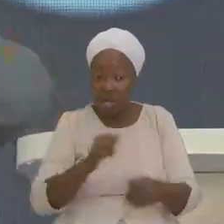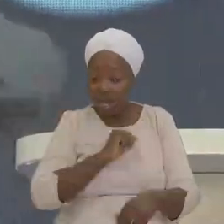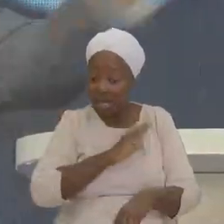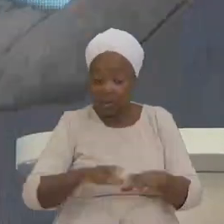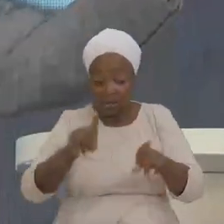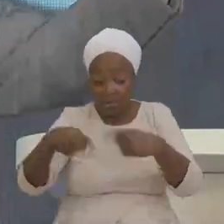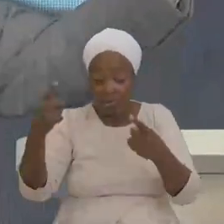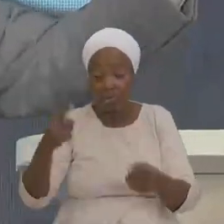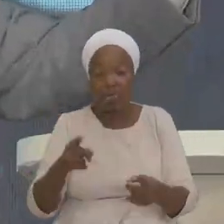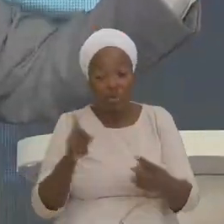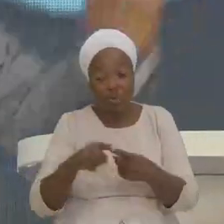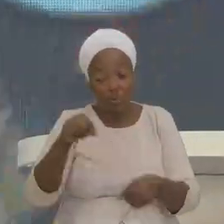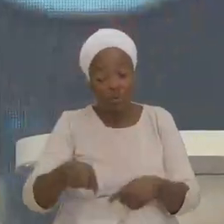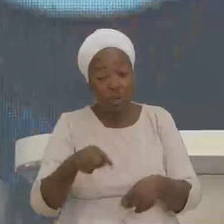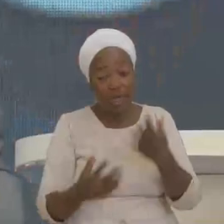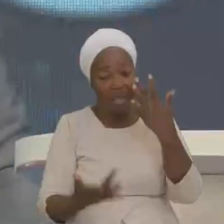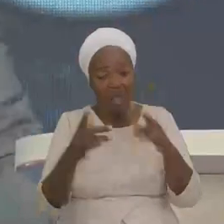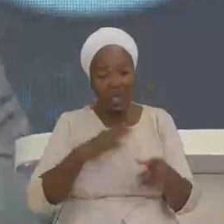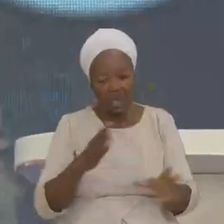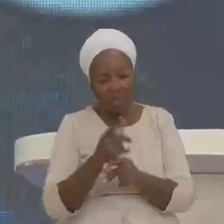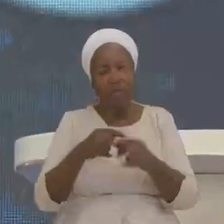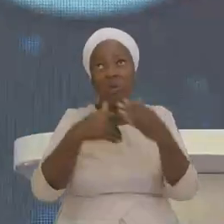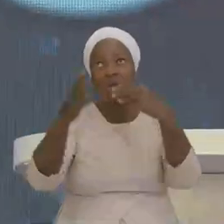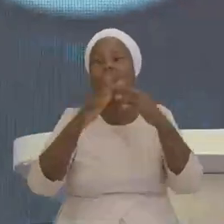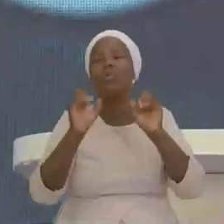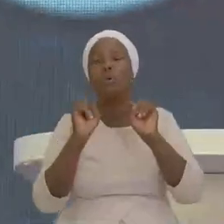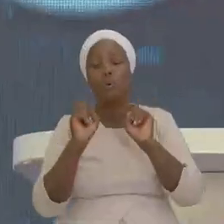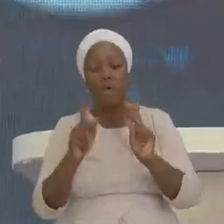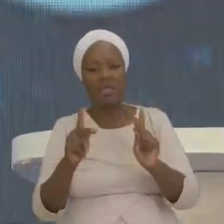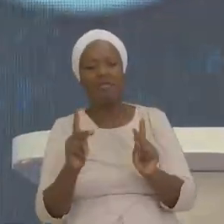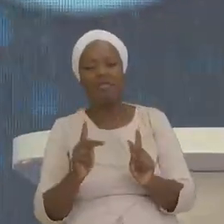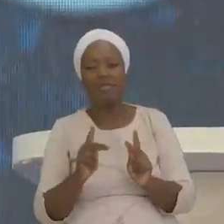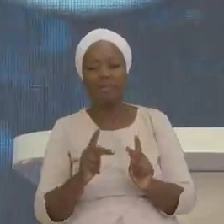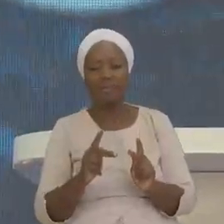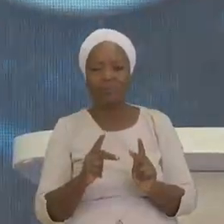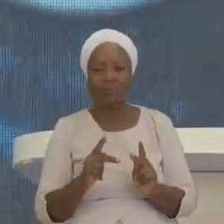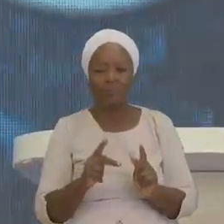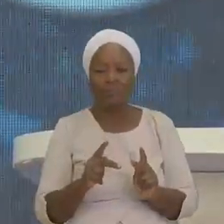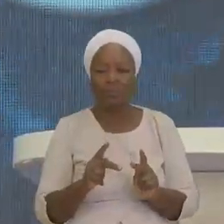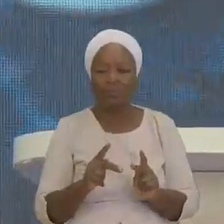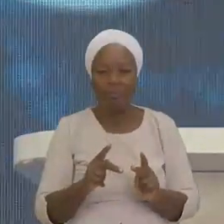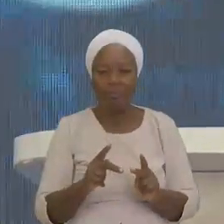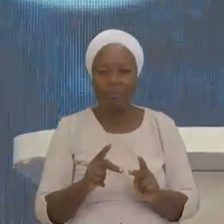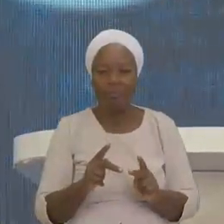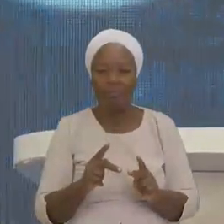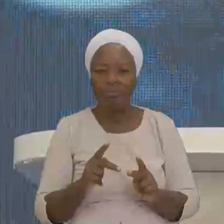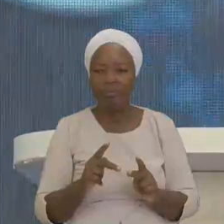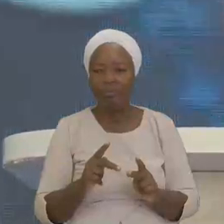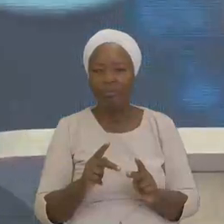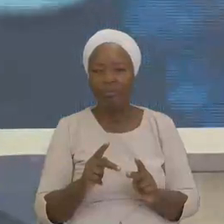souffrance que je vais subir maintenant, et que je ne vais pas, vais pas en enfer, que je vais au ciel, vraiment c'est bon.